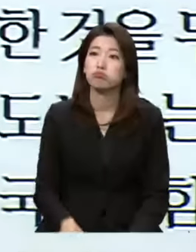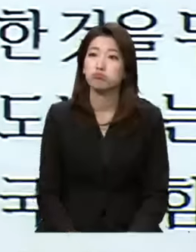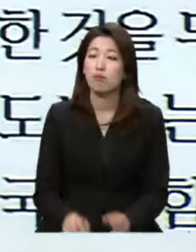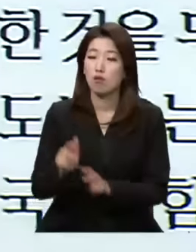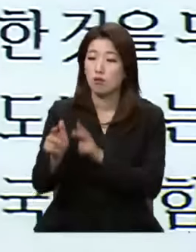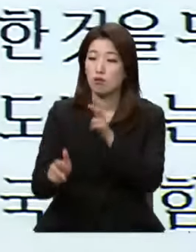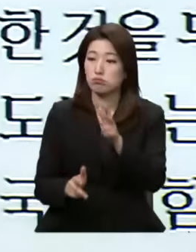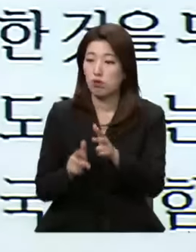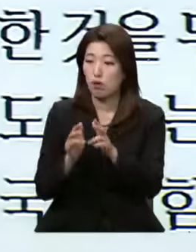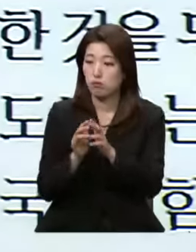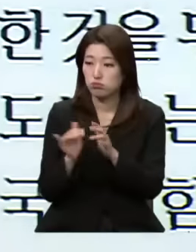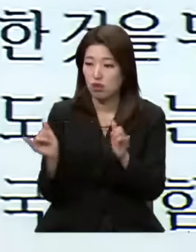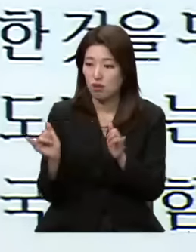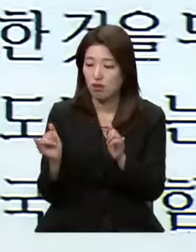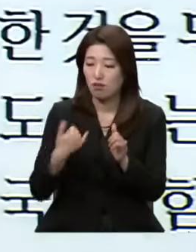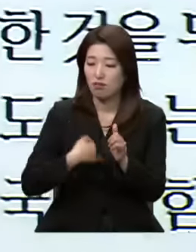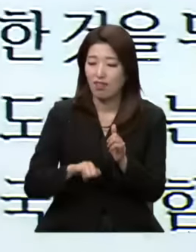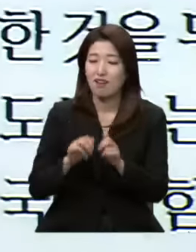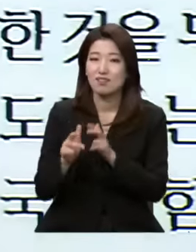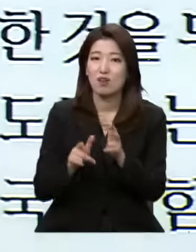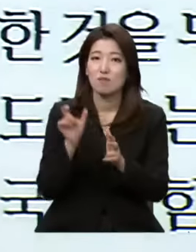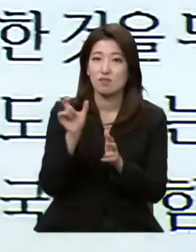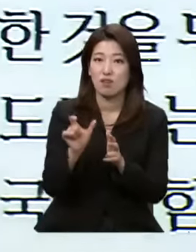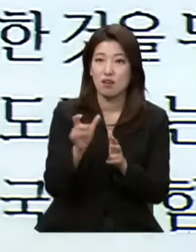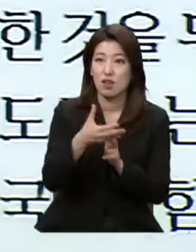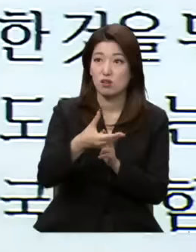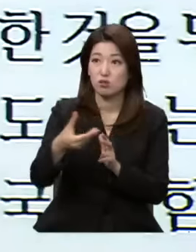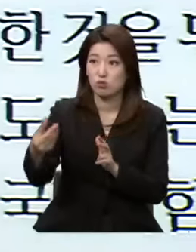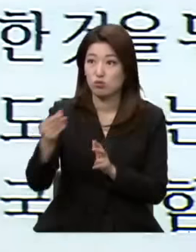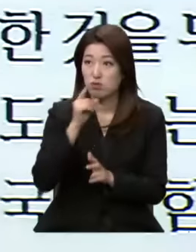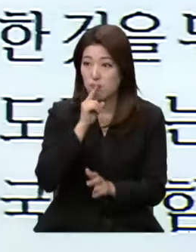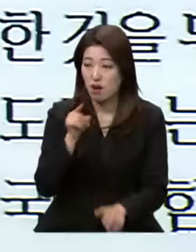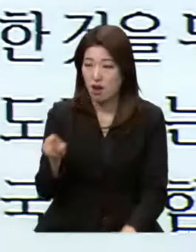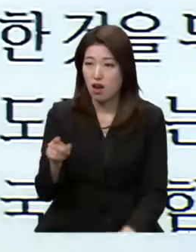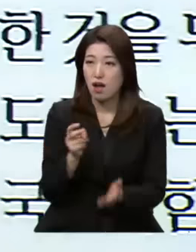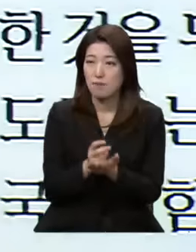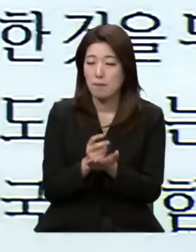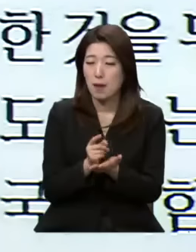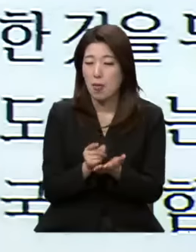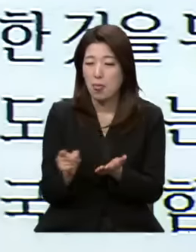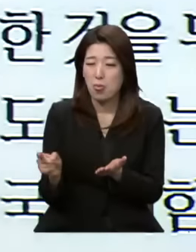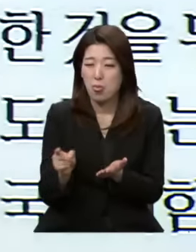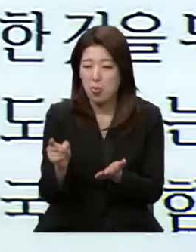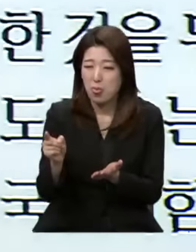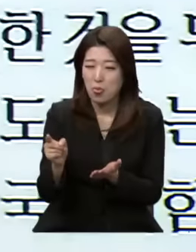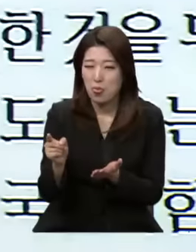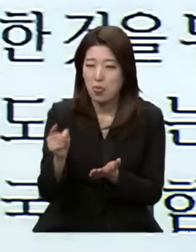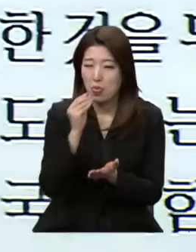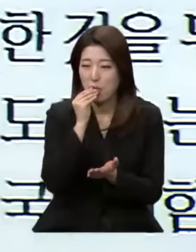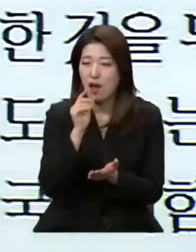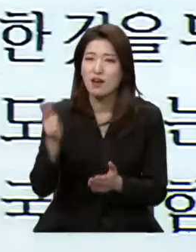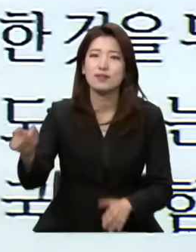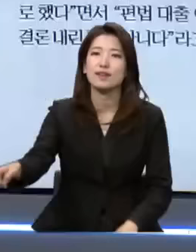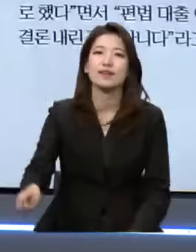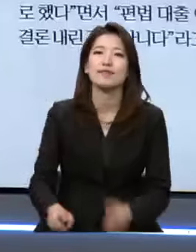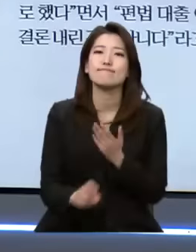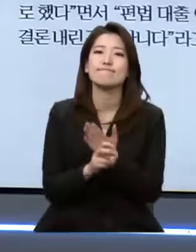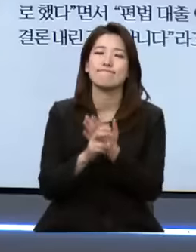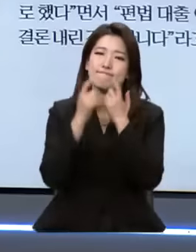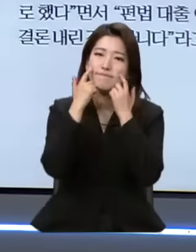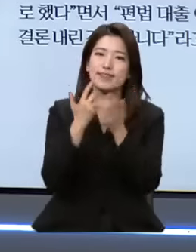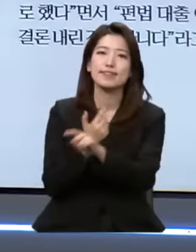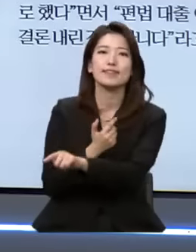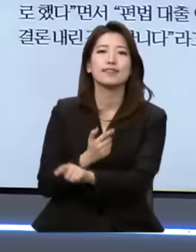불법 블랙과 화이트의 영역이다라고 잘라 말했다라는 겁니다 근데 이렇게